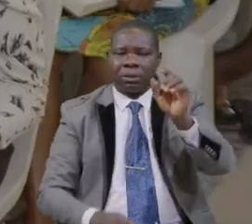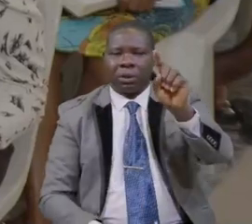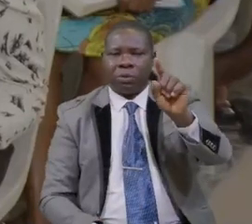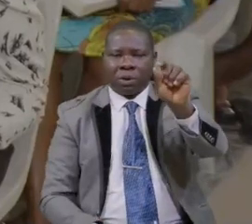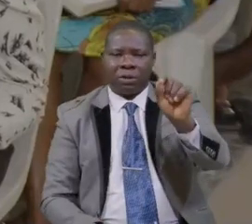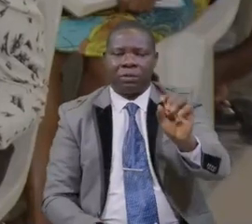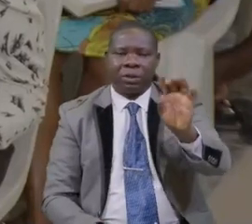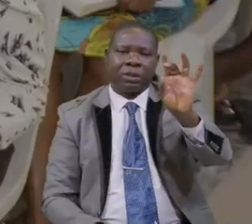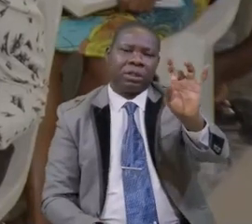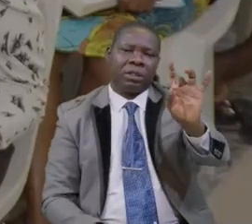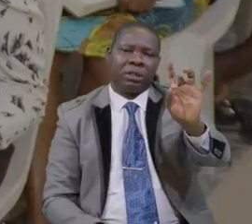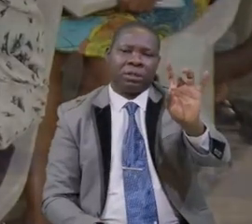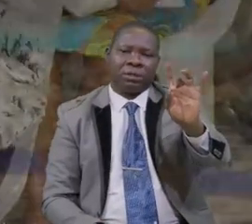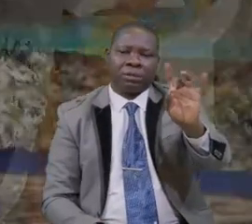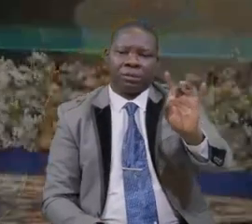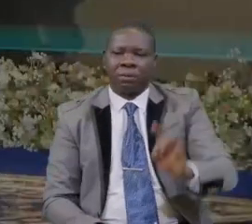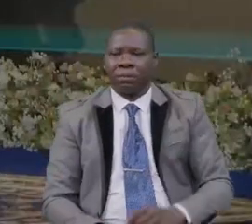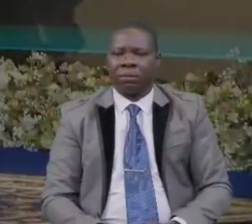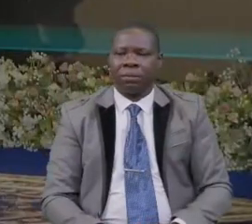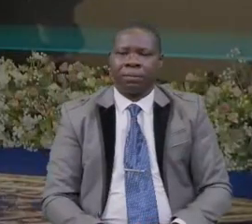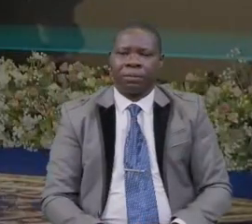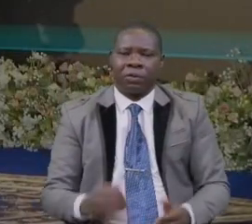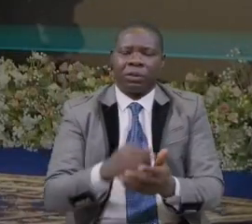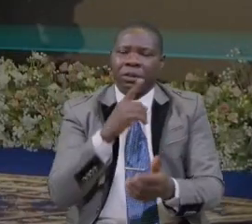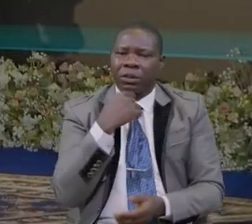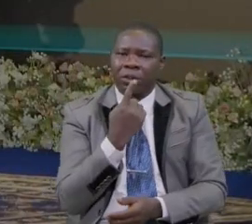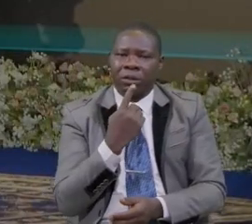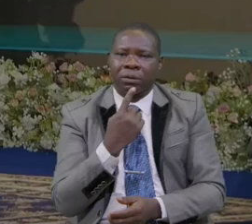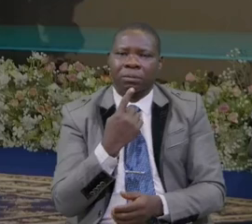chapitre 1. Lisons le verset 8.